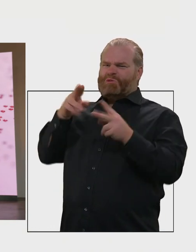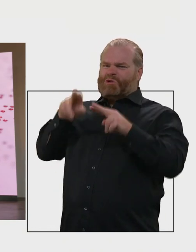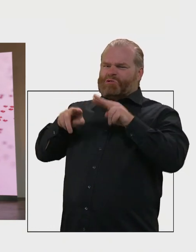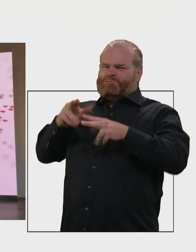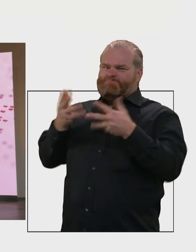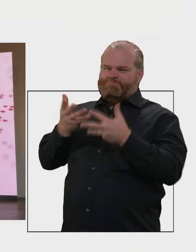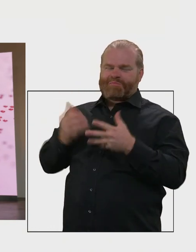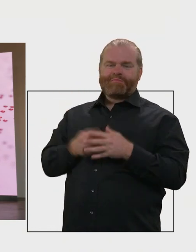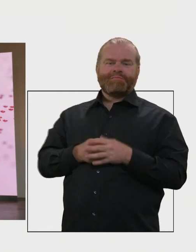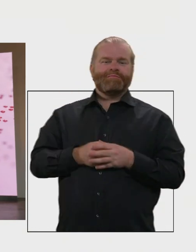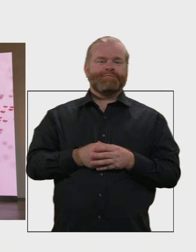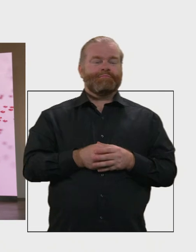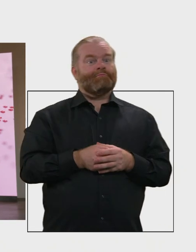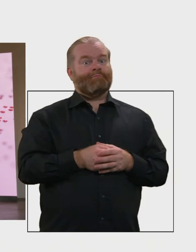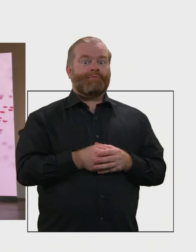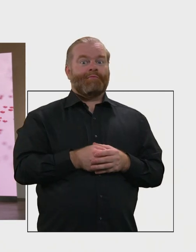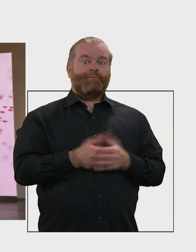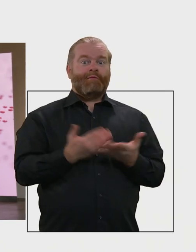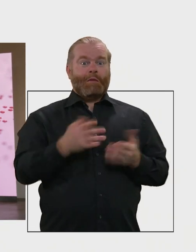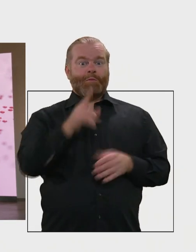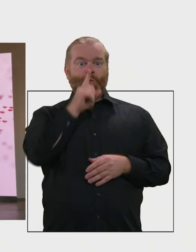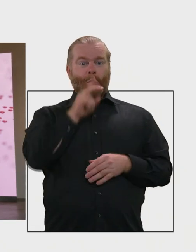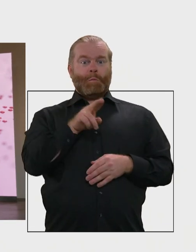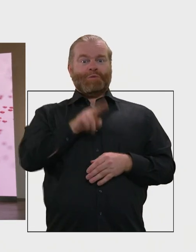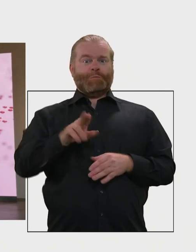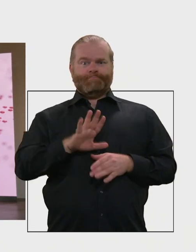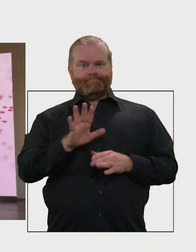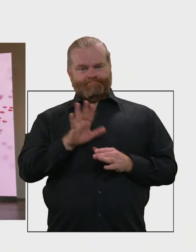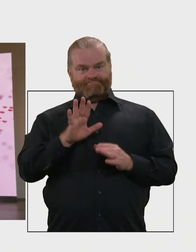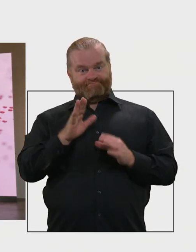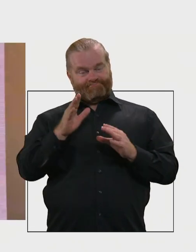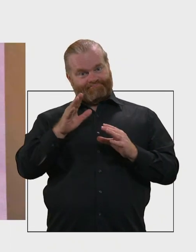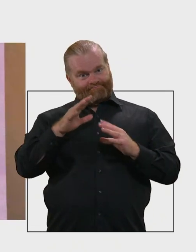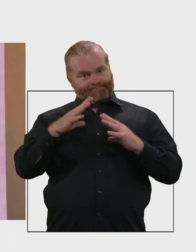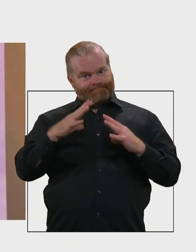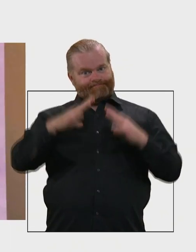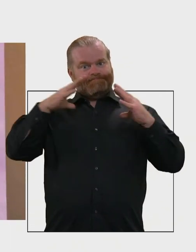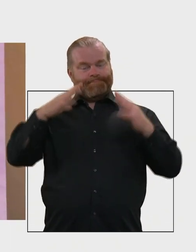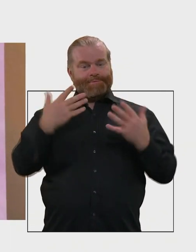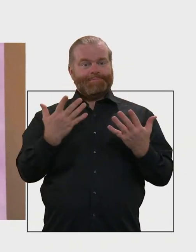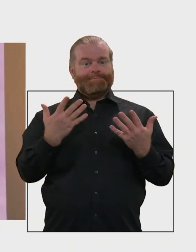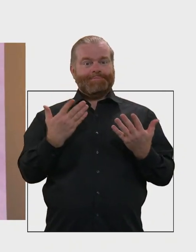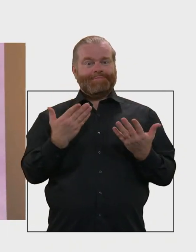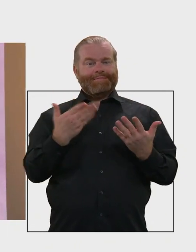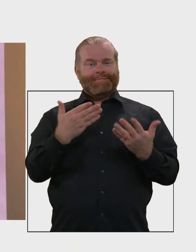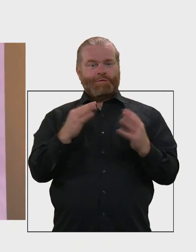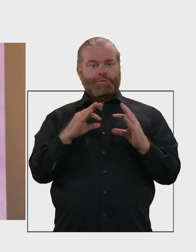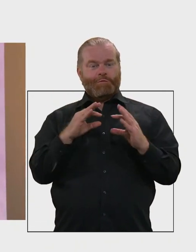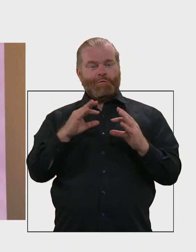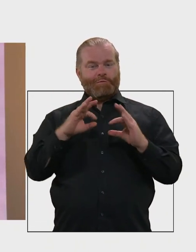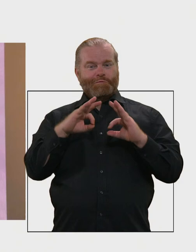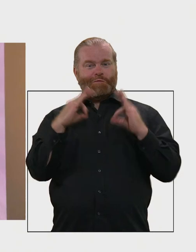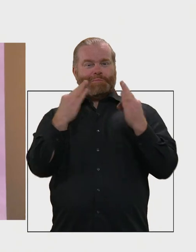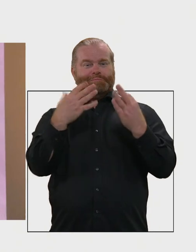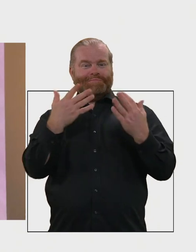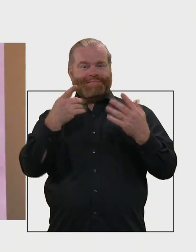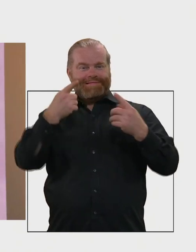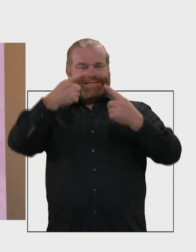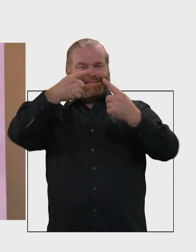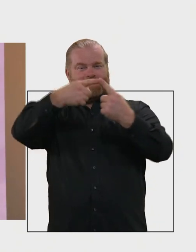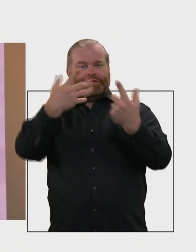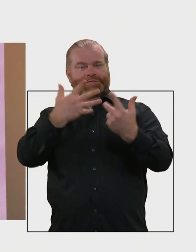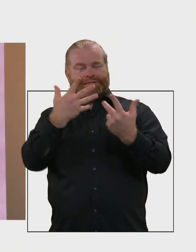dass wir irgendwann mit der ganzen Gesellschaft diskutieren können, mhm, über die Themen. Und das Humboldt-Forum